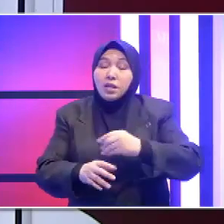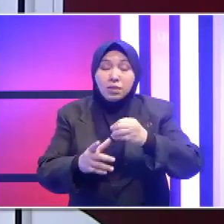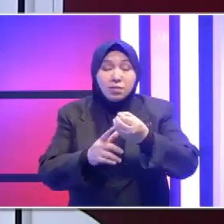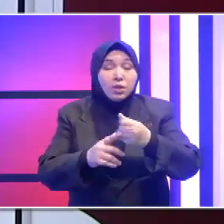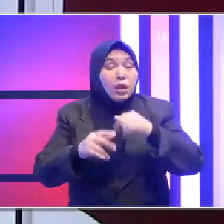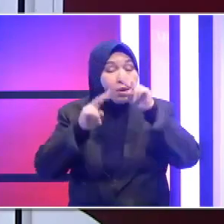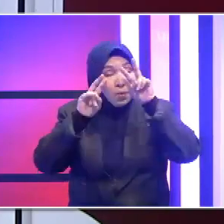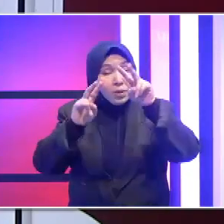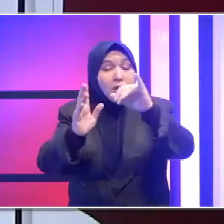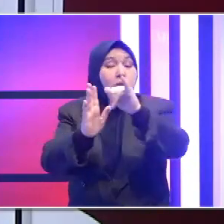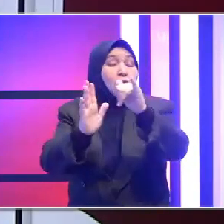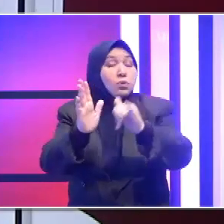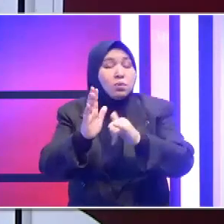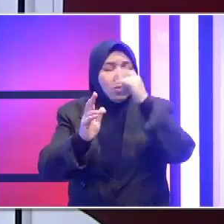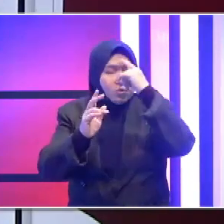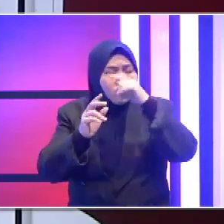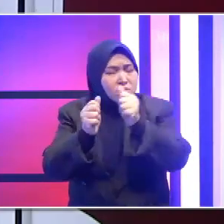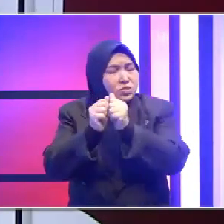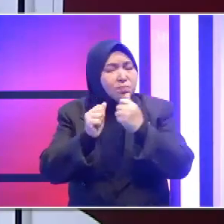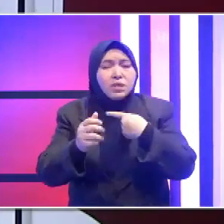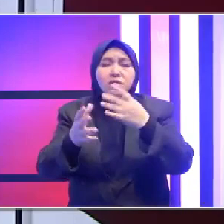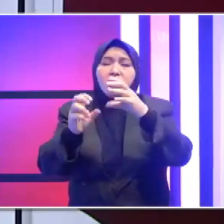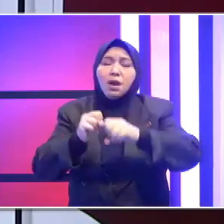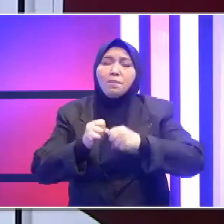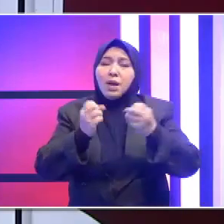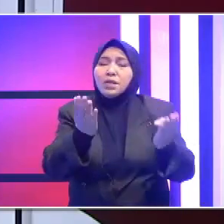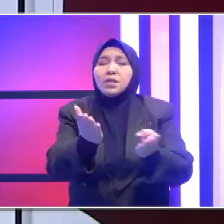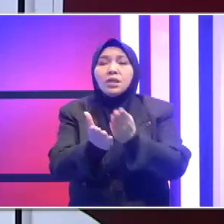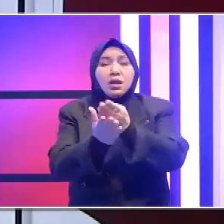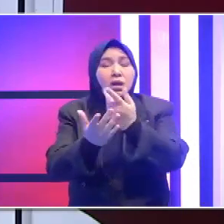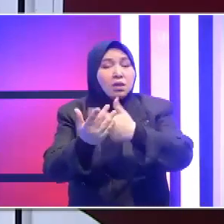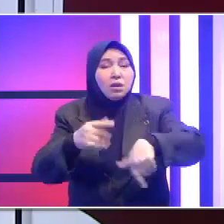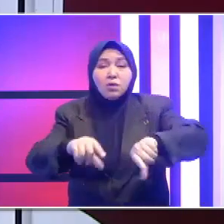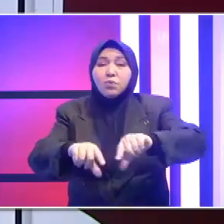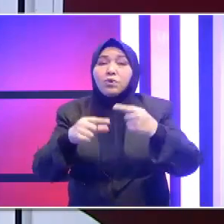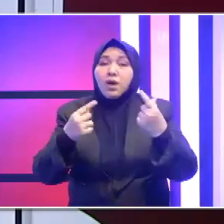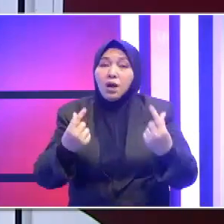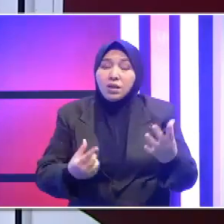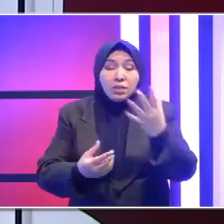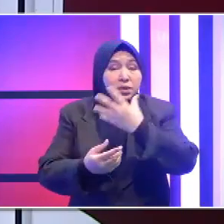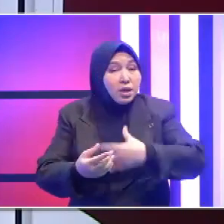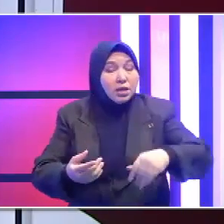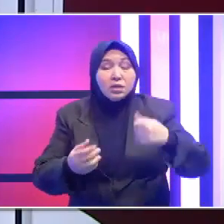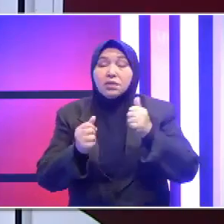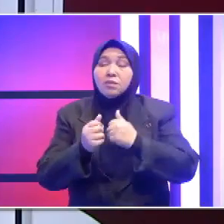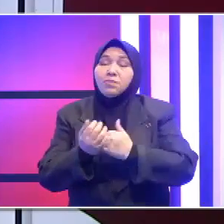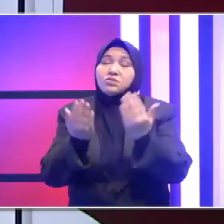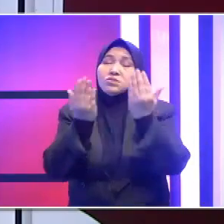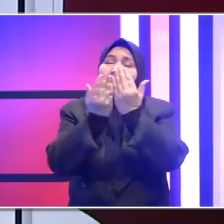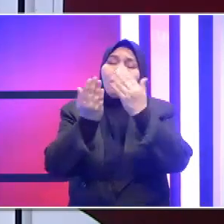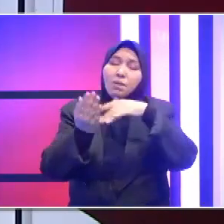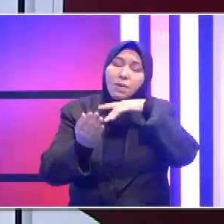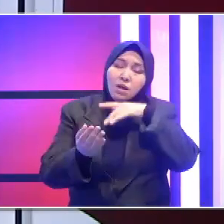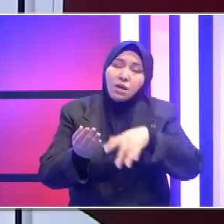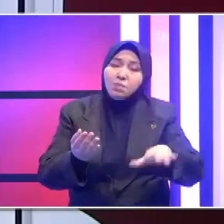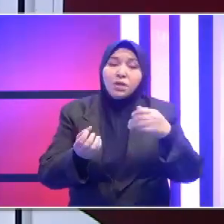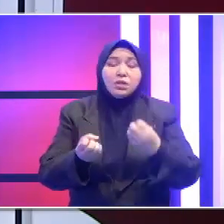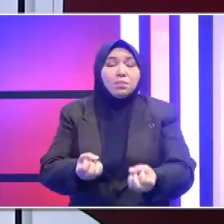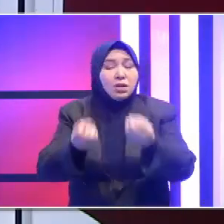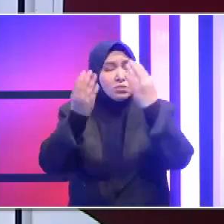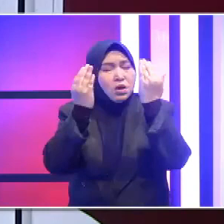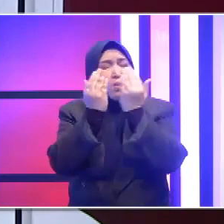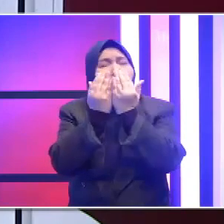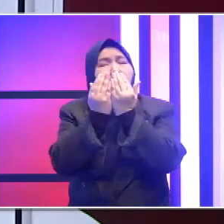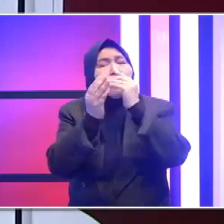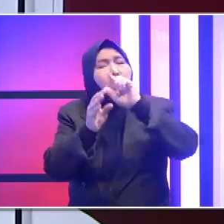di Youtube untuk samsamail kita mendapat Hidayah dari pada al-qur'an dan kita bershalawat pada nabi kita banyakkan berdoa